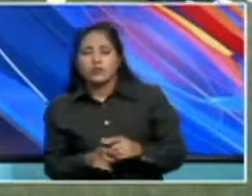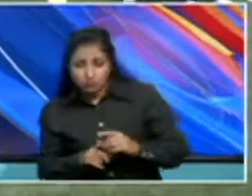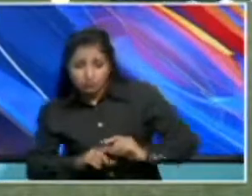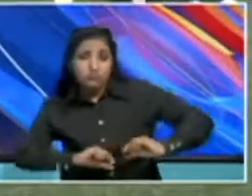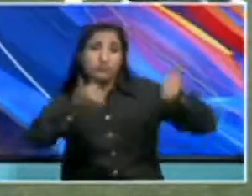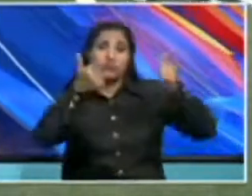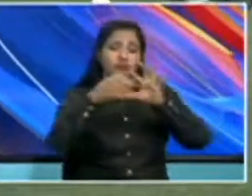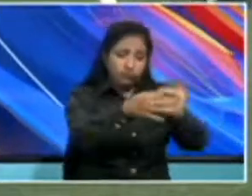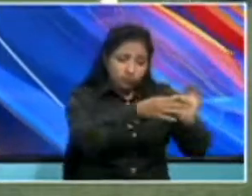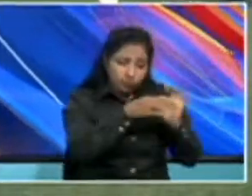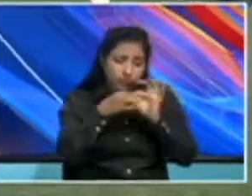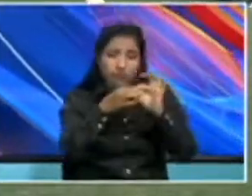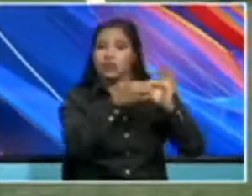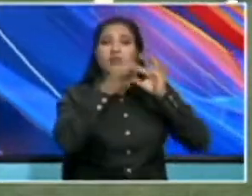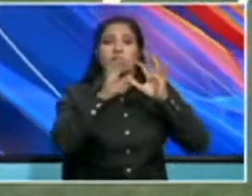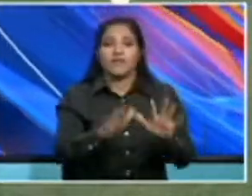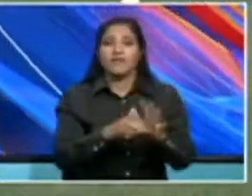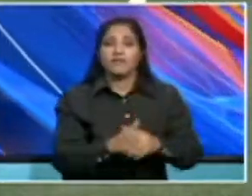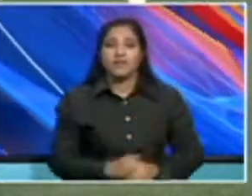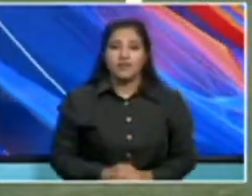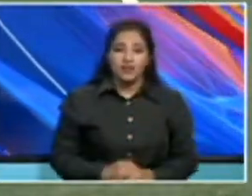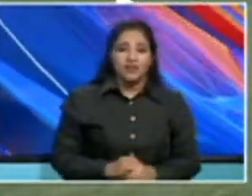India, don't believe me, just watch.